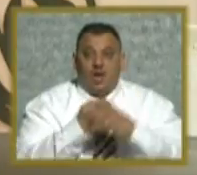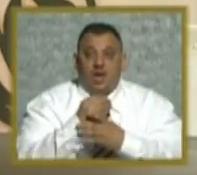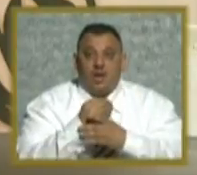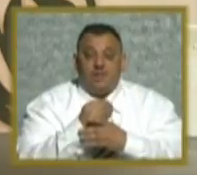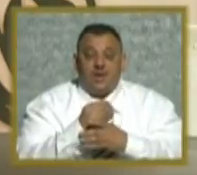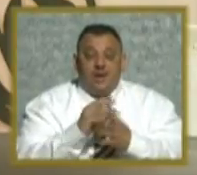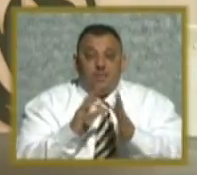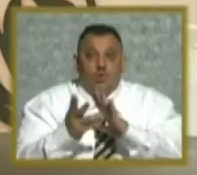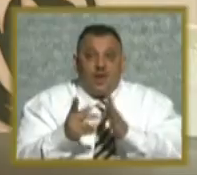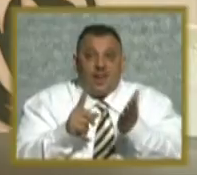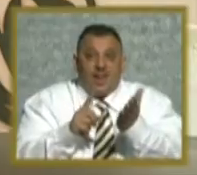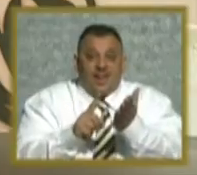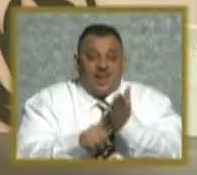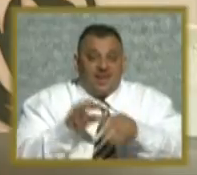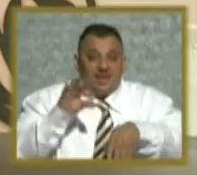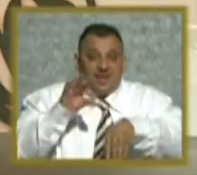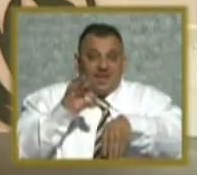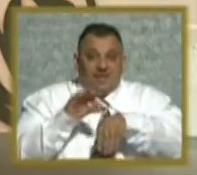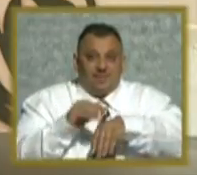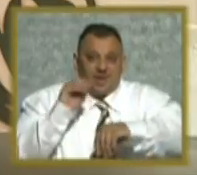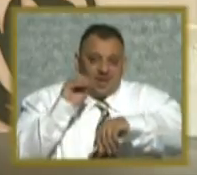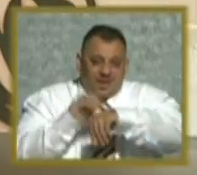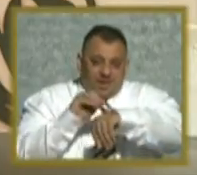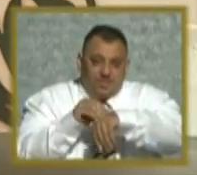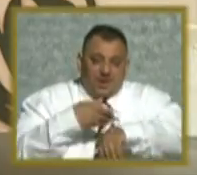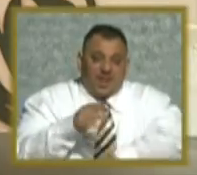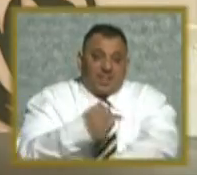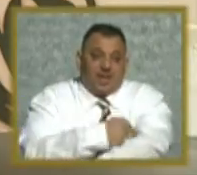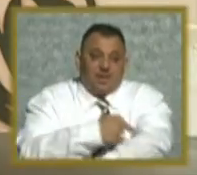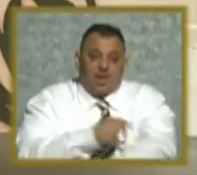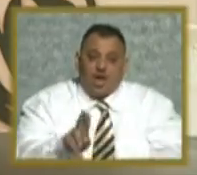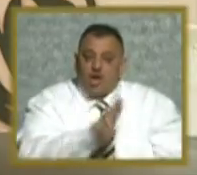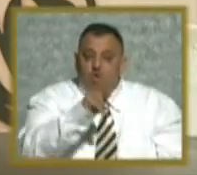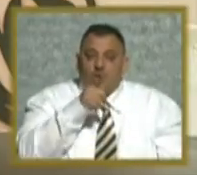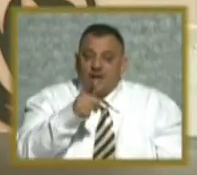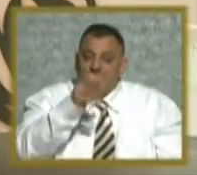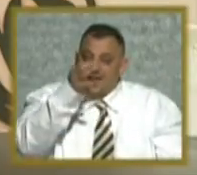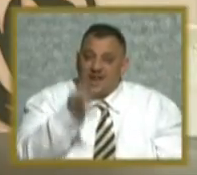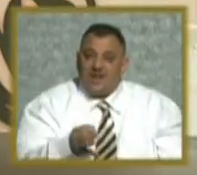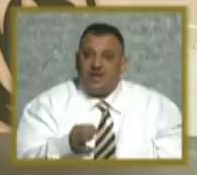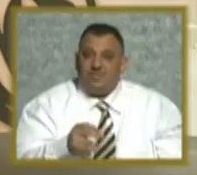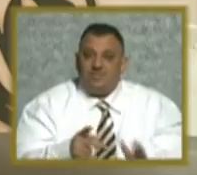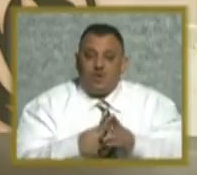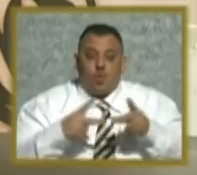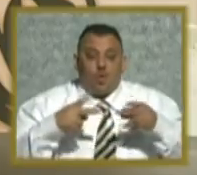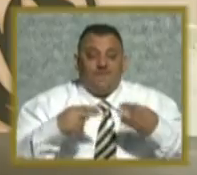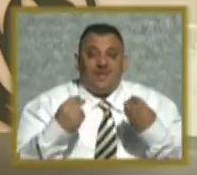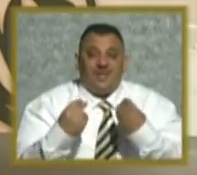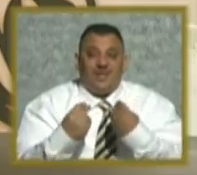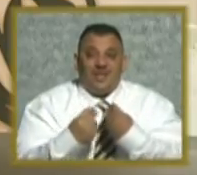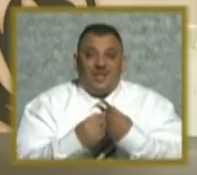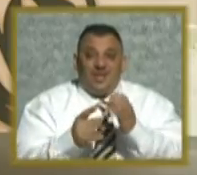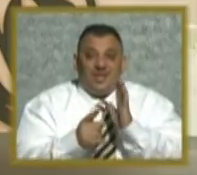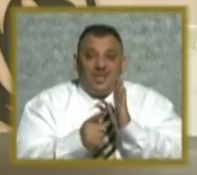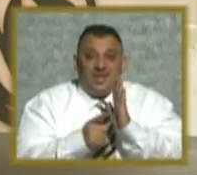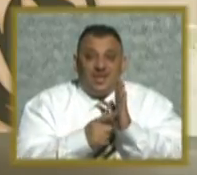عنده مشكلة، يحتاج طبعا الإنسان، ما نوصيه نحن، هو يذهب إلى الطبيب ويعالج، يحاول أنه يوقف مثل هذا الأمر. لكن